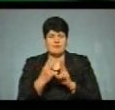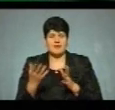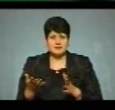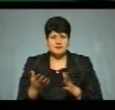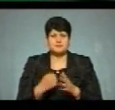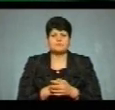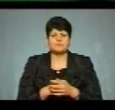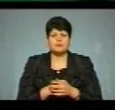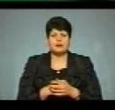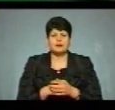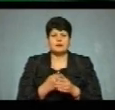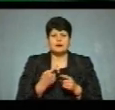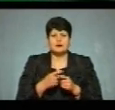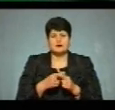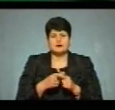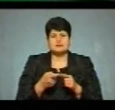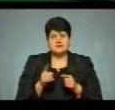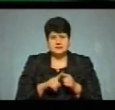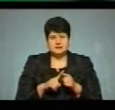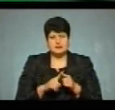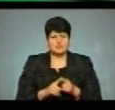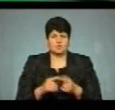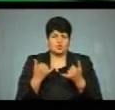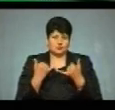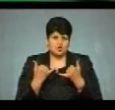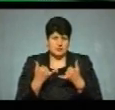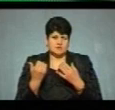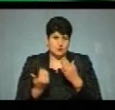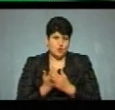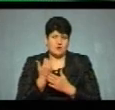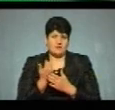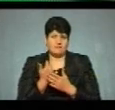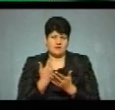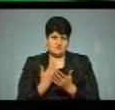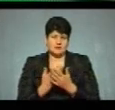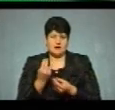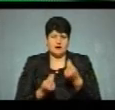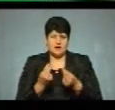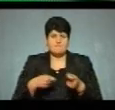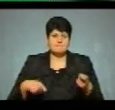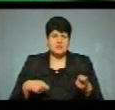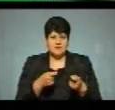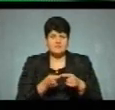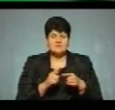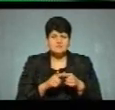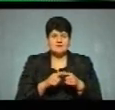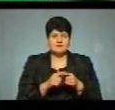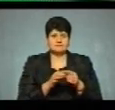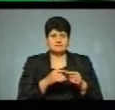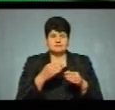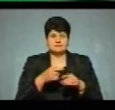з найскладніших версій гри в більярд. Це гра на серійність,